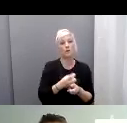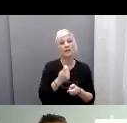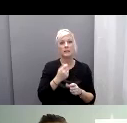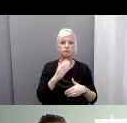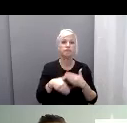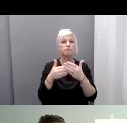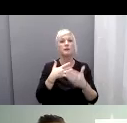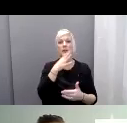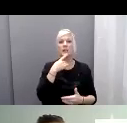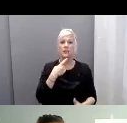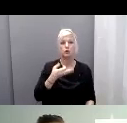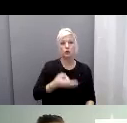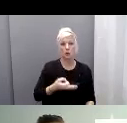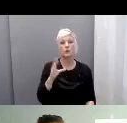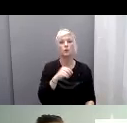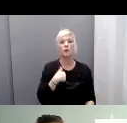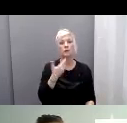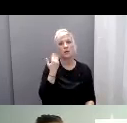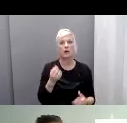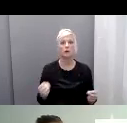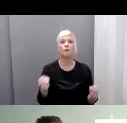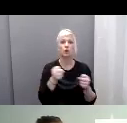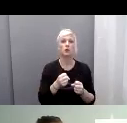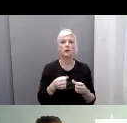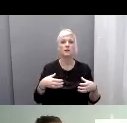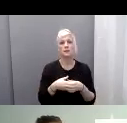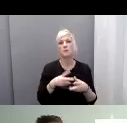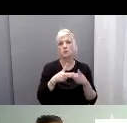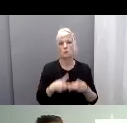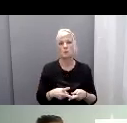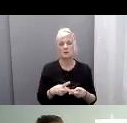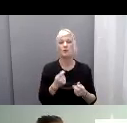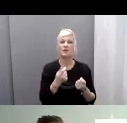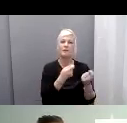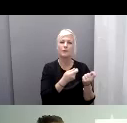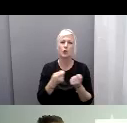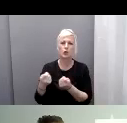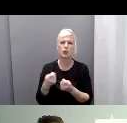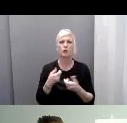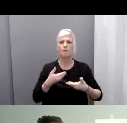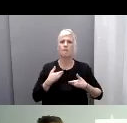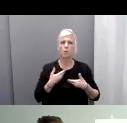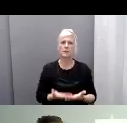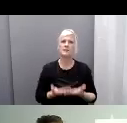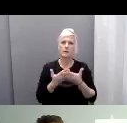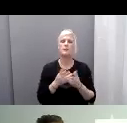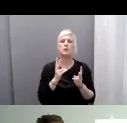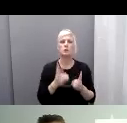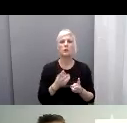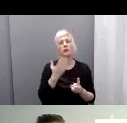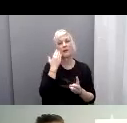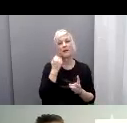fungera bättre hade vi kunnat bo ihop igen. Så att det är en sån fördröjning på att få hjälp, det blir ju ganska stora